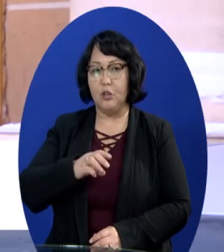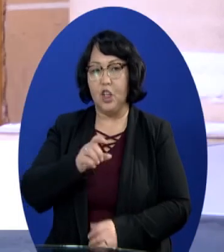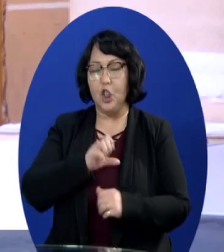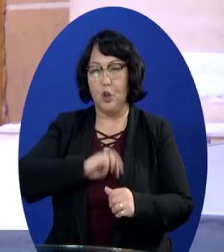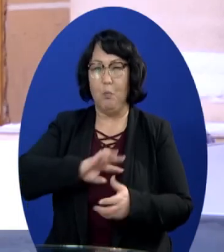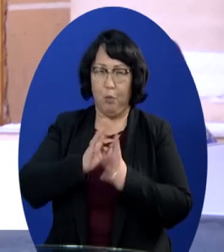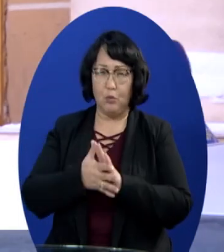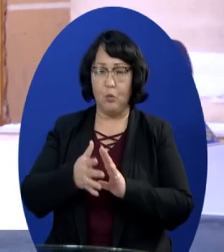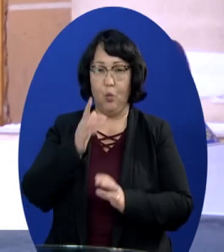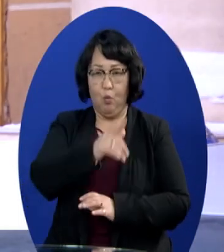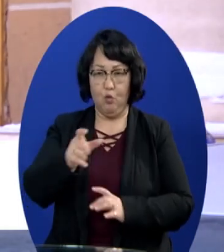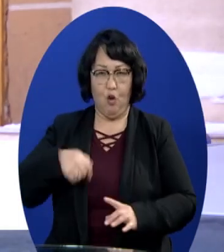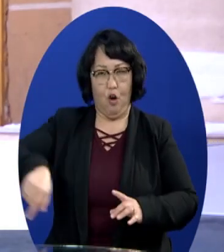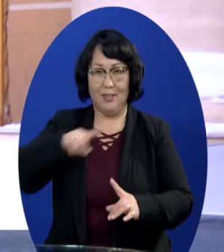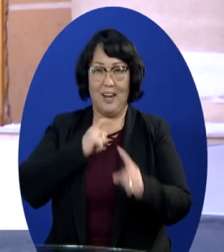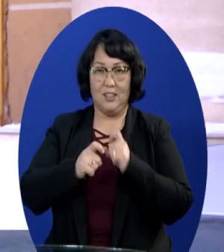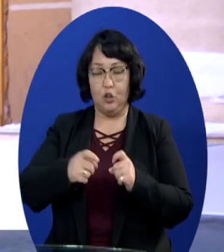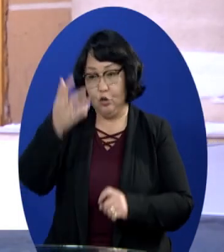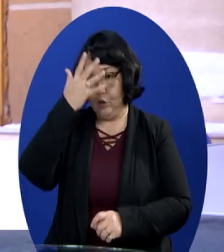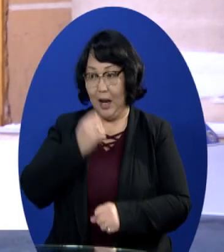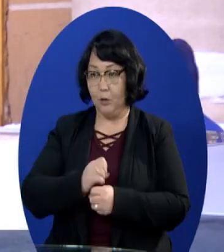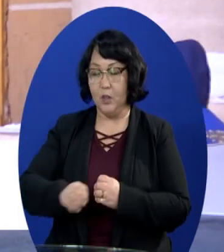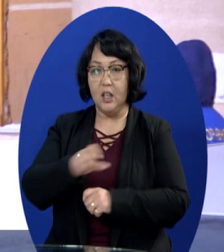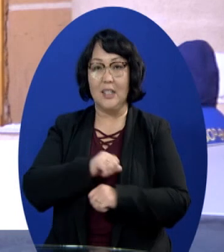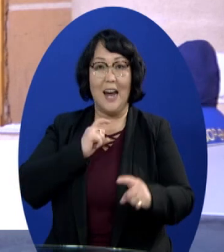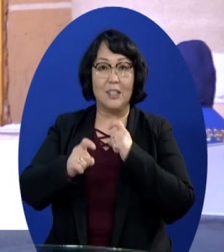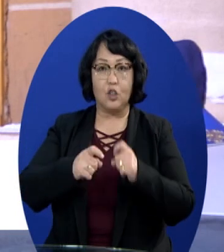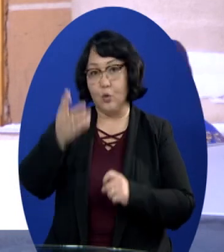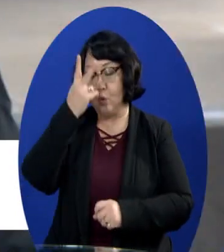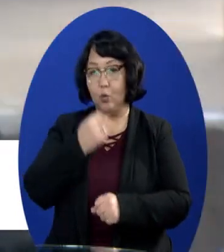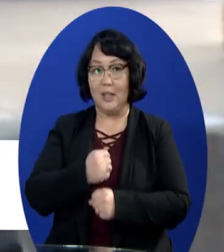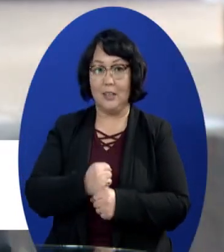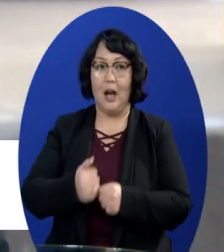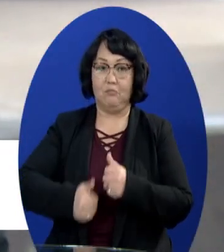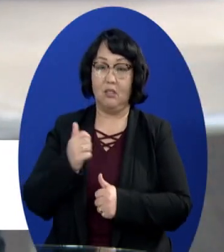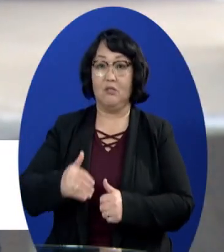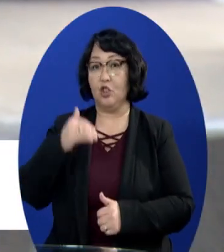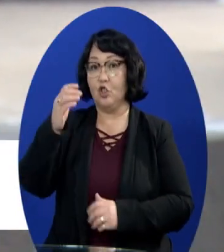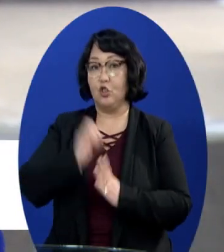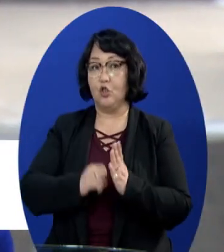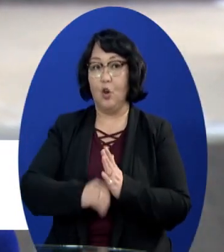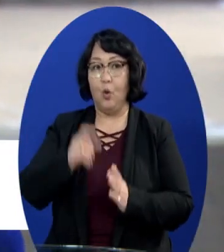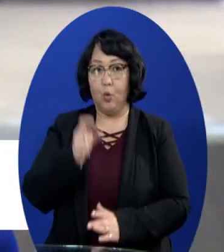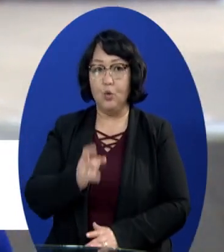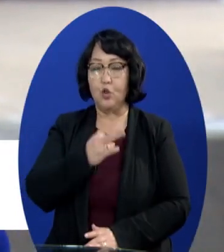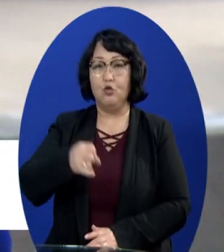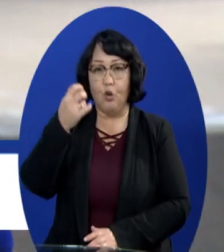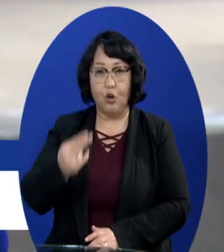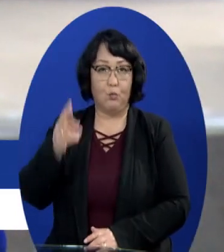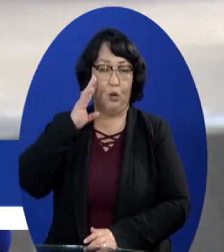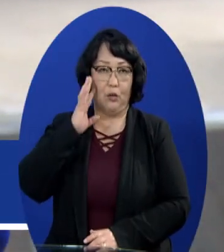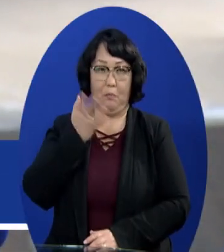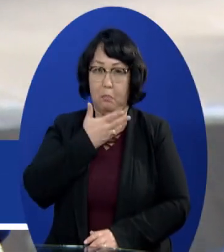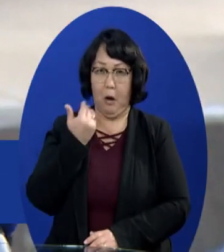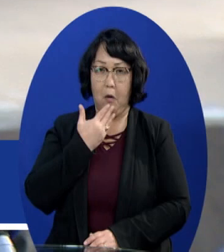харилцаа. Уг нь төрийн альфагчд иргэдтэй харилцаж байж төрийн үйл хэрэг урагш явах учиртай. Хүний нөөцийн бодлого байхгүй мэс тодлддаг